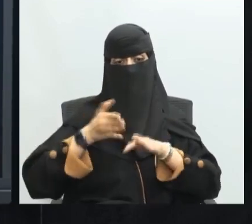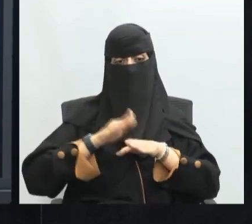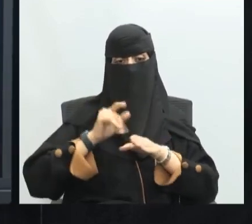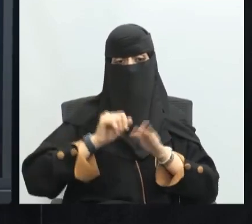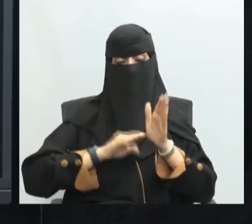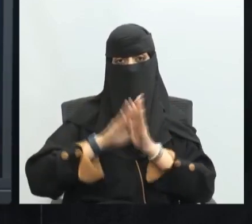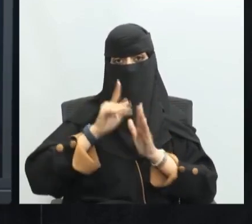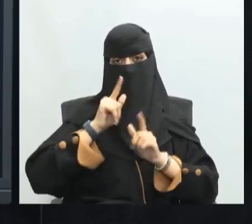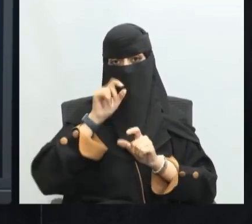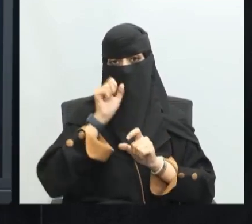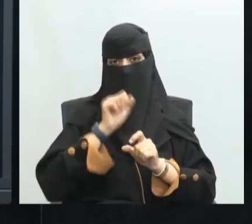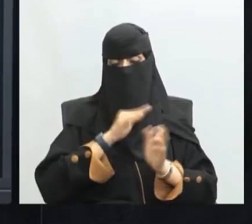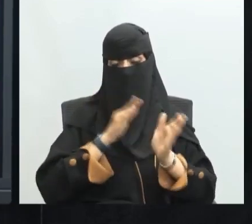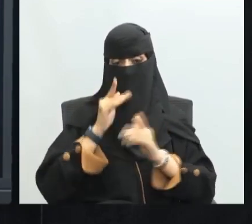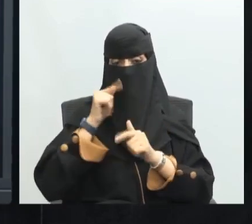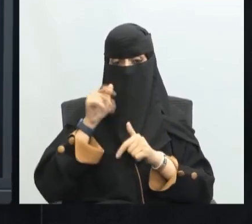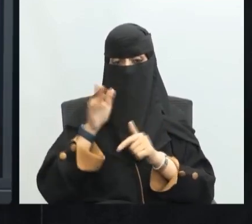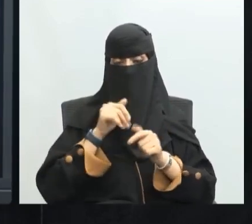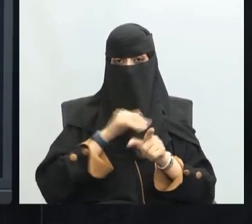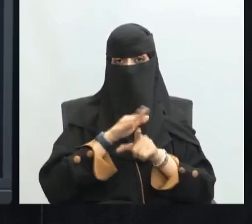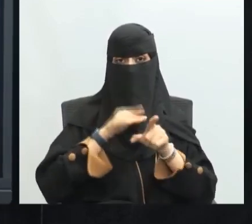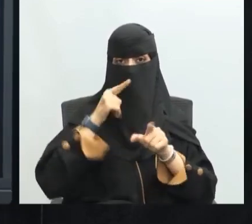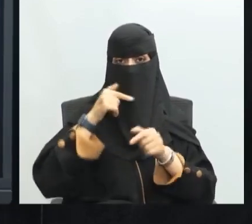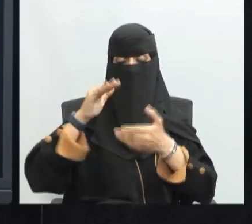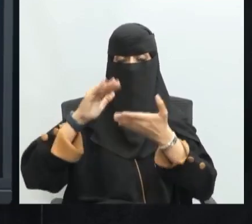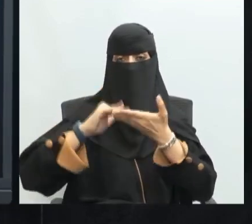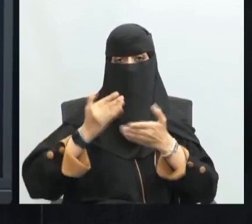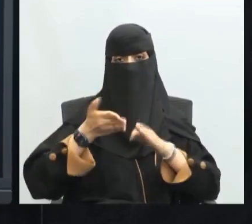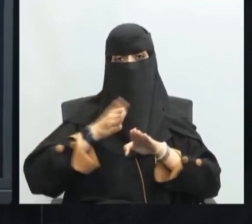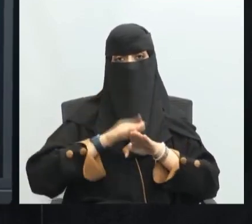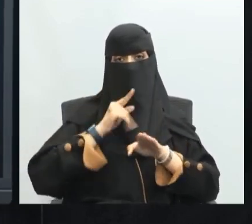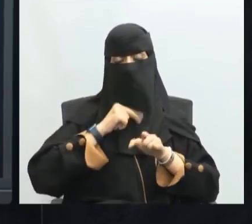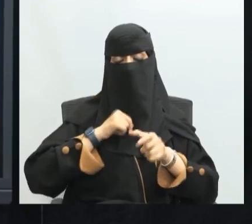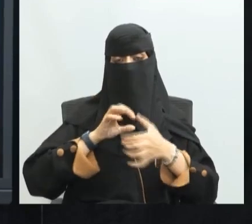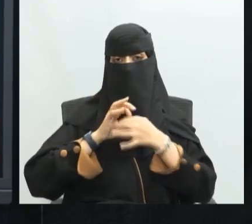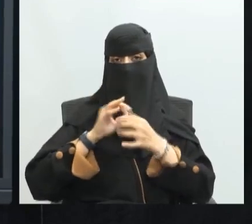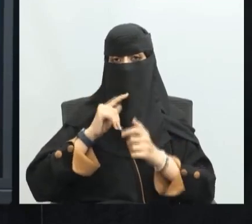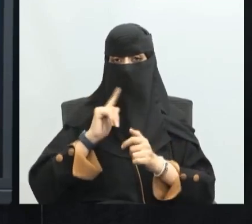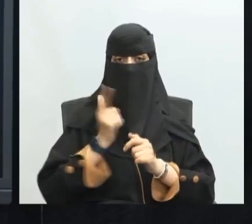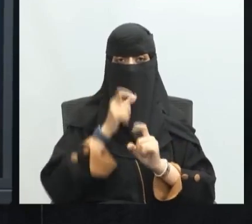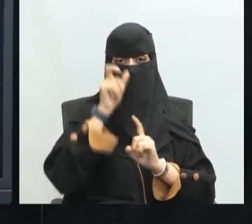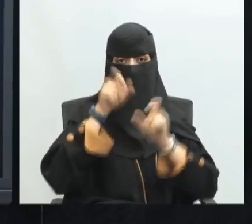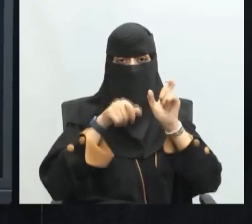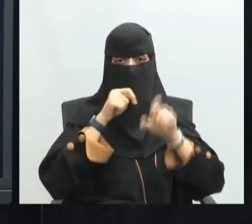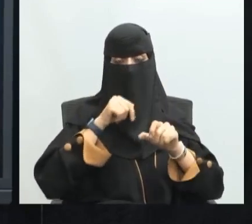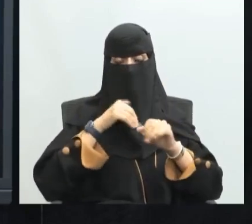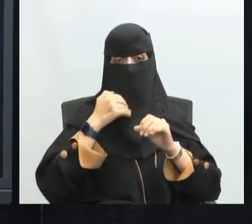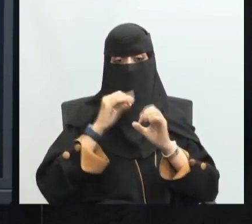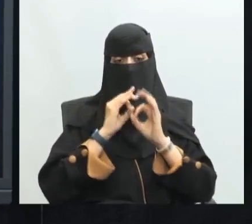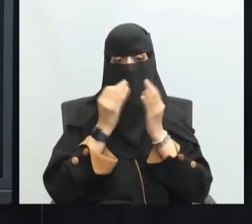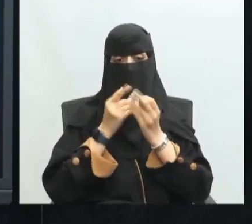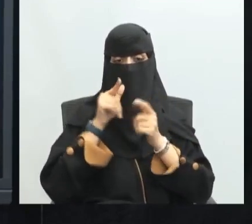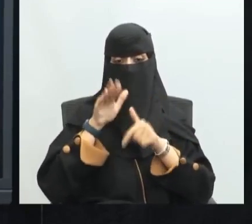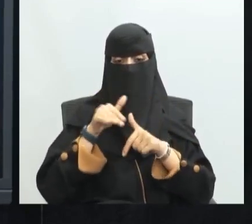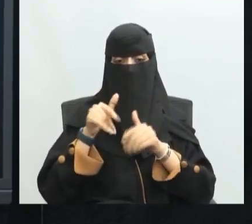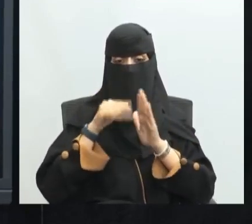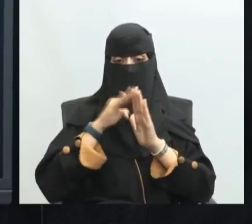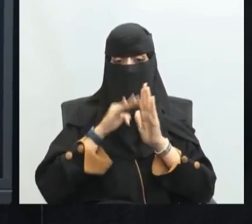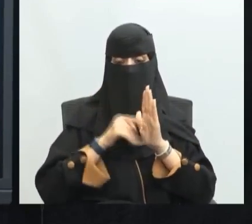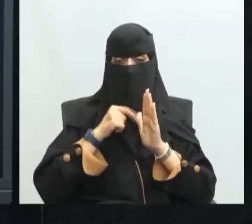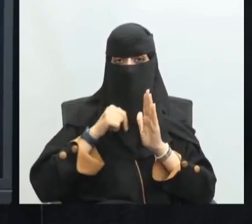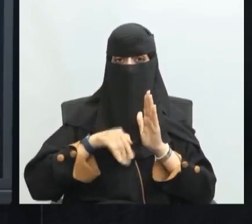تعزز الوحده الوطنيه وتساعد على التواصل بين جميع فئات المجتمع ايضا لدينا برنامج